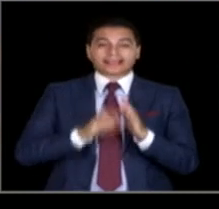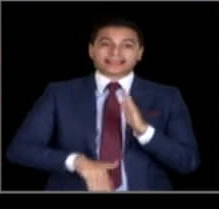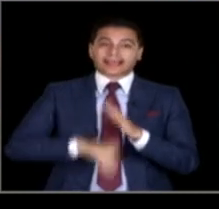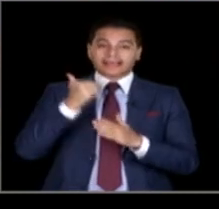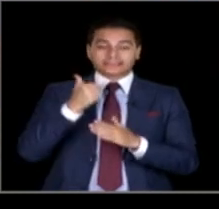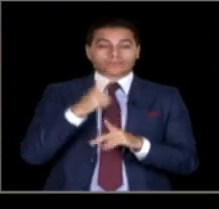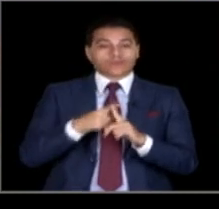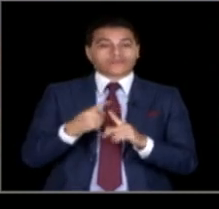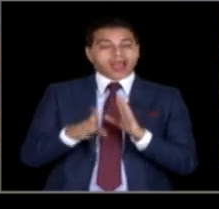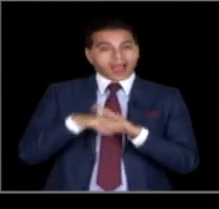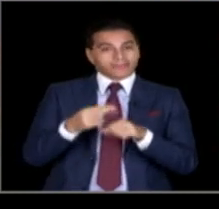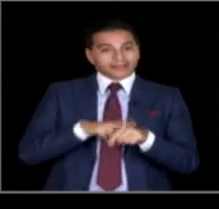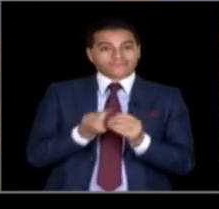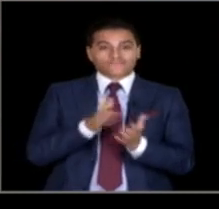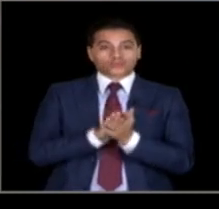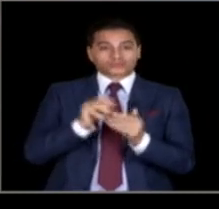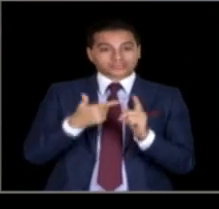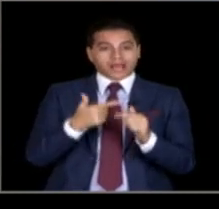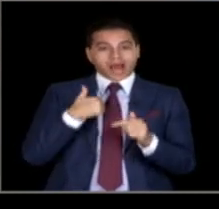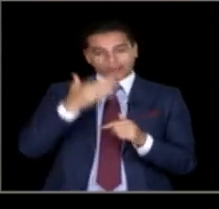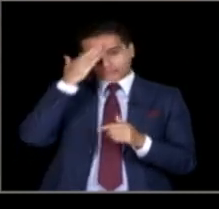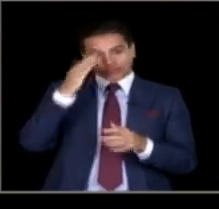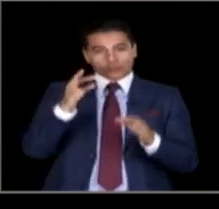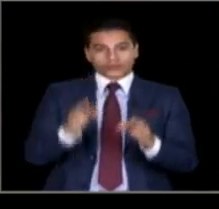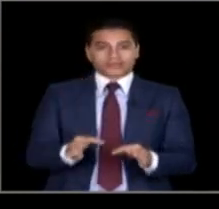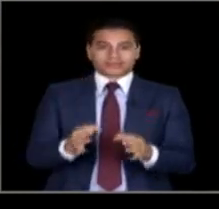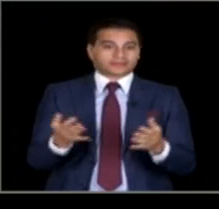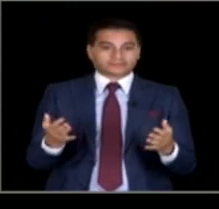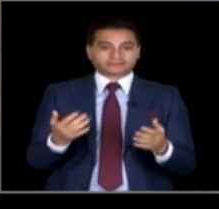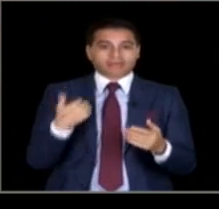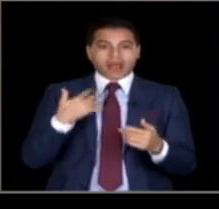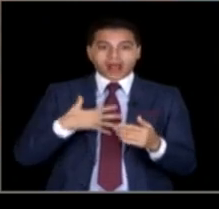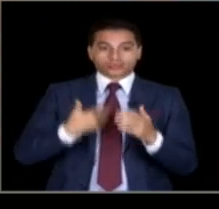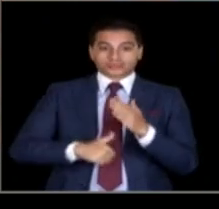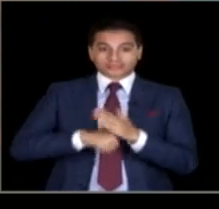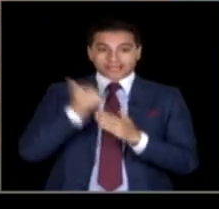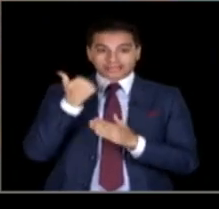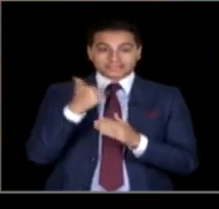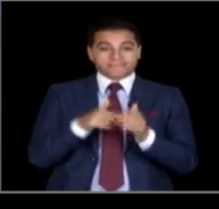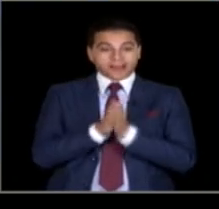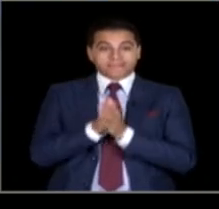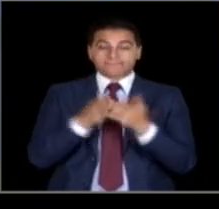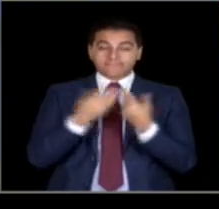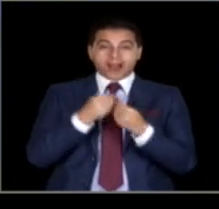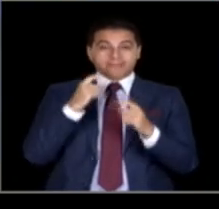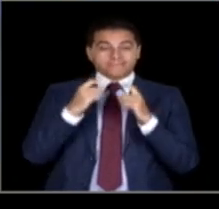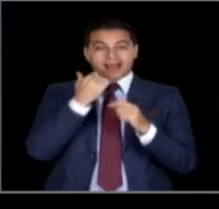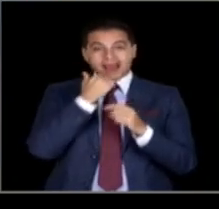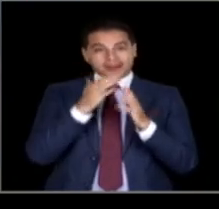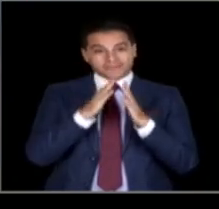لنا التجربة بسيزون 2، فبشكره جداً طبعاً. احنا عايزين كاس بنك الأهلي المصري.